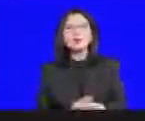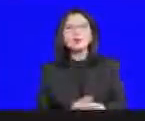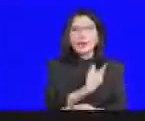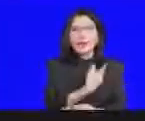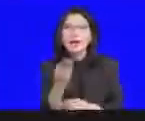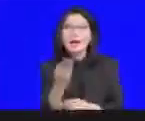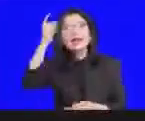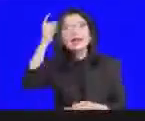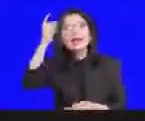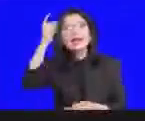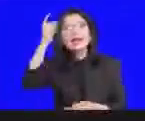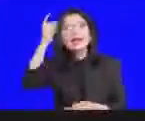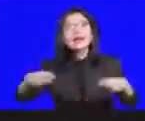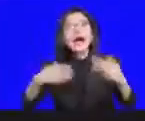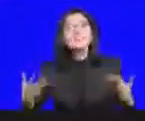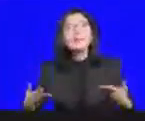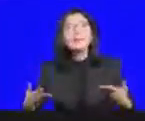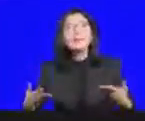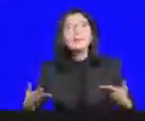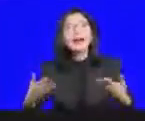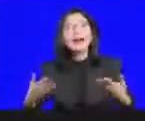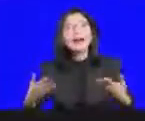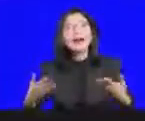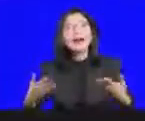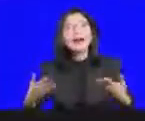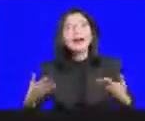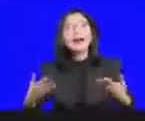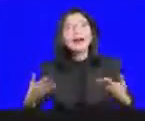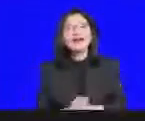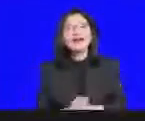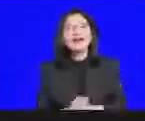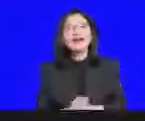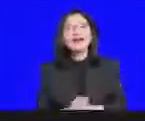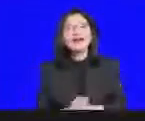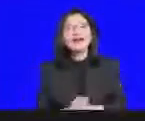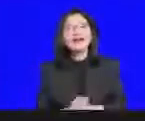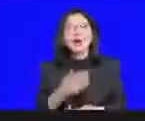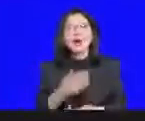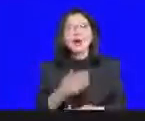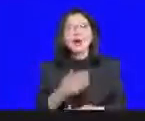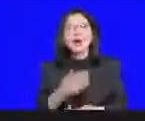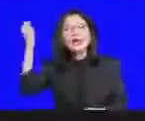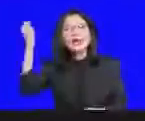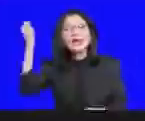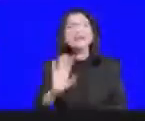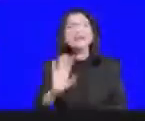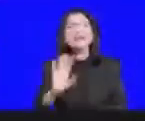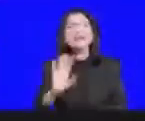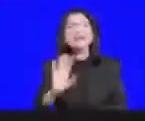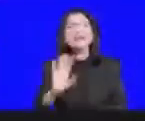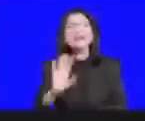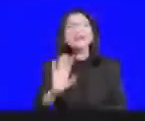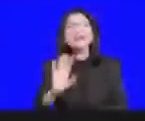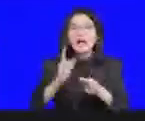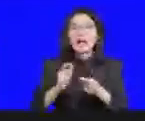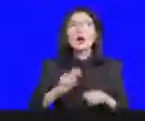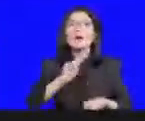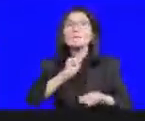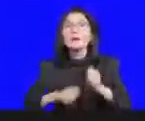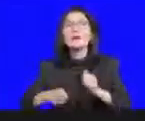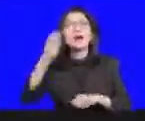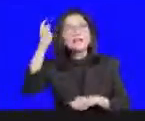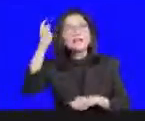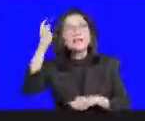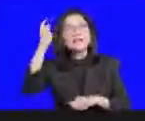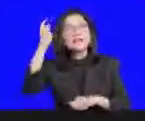rencana masak apa minggu ini? Terkadang mereka, oh kami nggak punya rencana, apa aja yang ada dimasak. Kalau misalkan membuat rencana